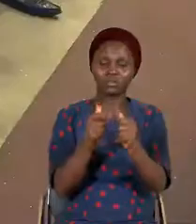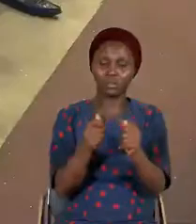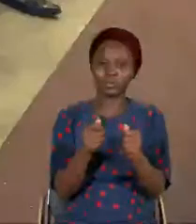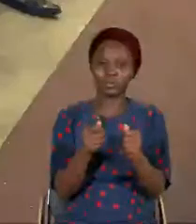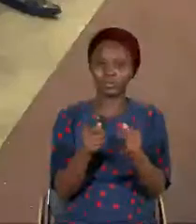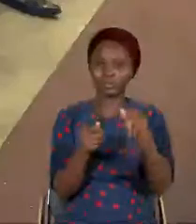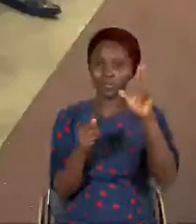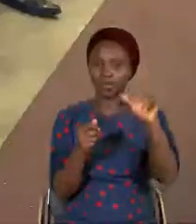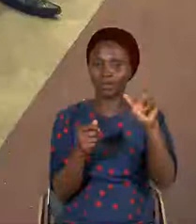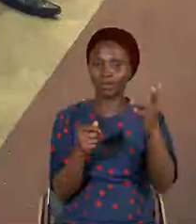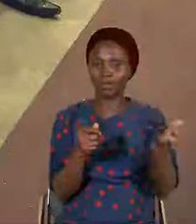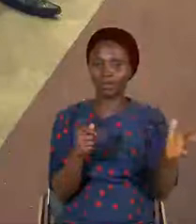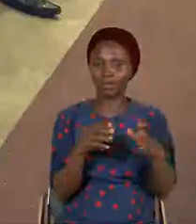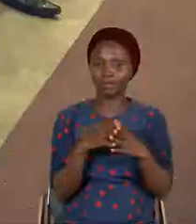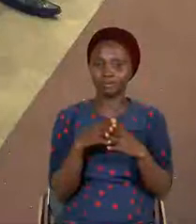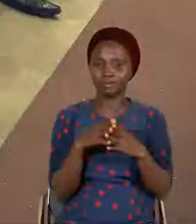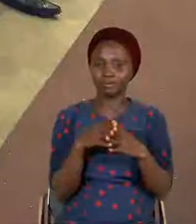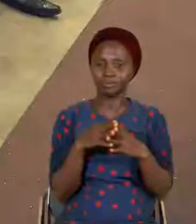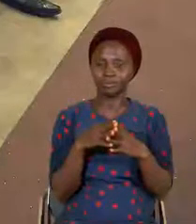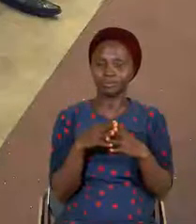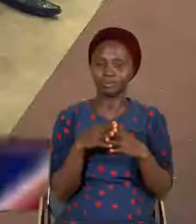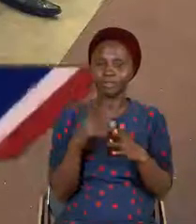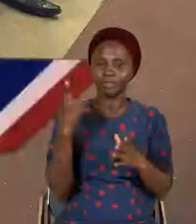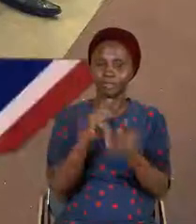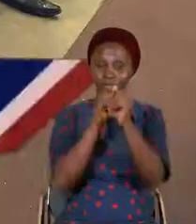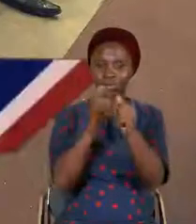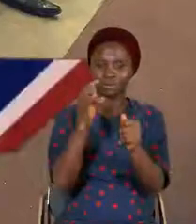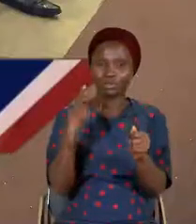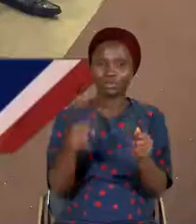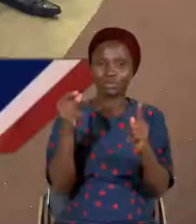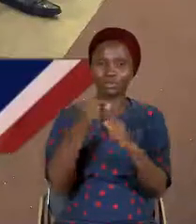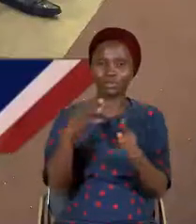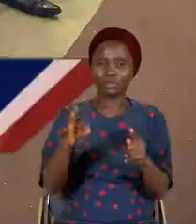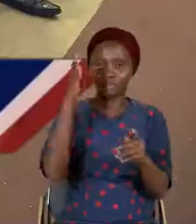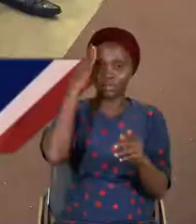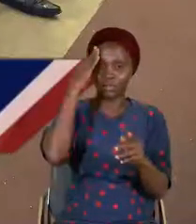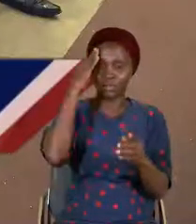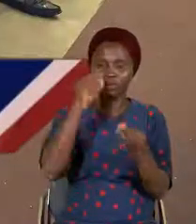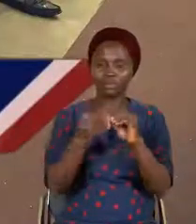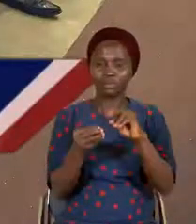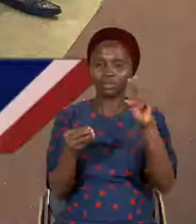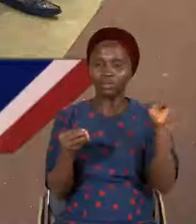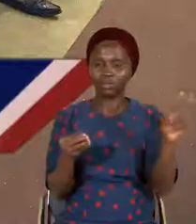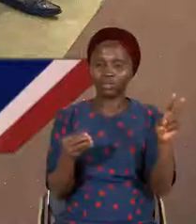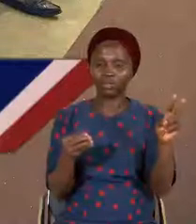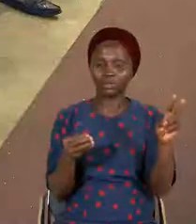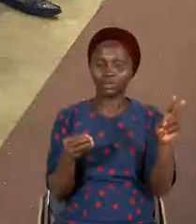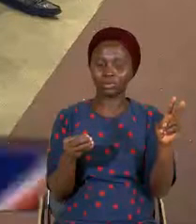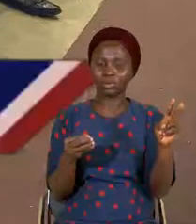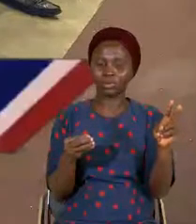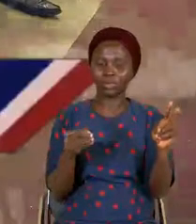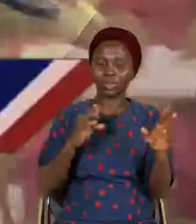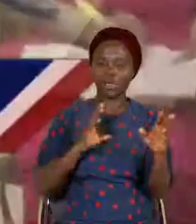allons voir trois éléments ici. Premier élément, le don de la parole de connaissance. Deuxième